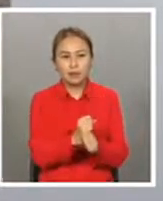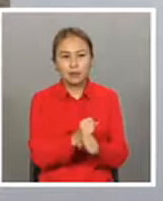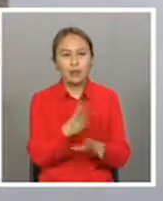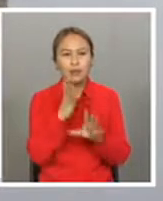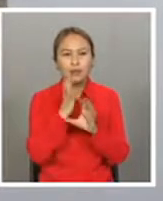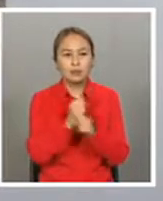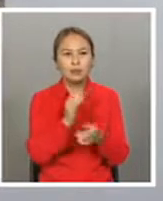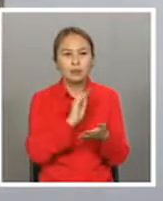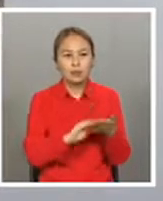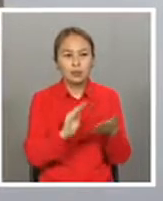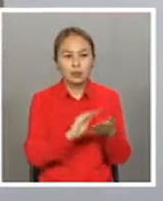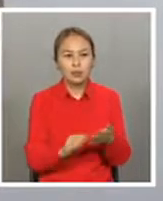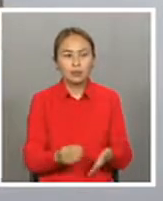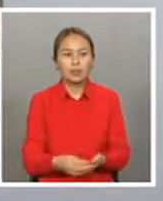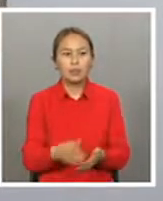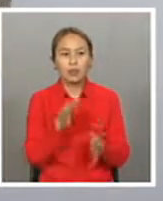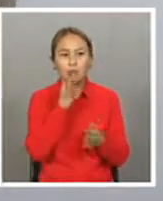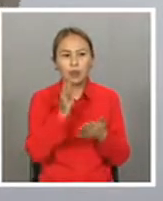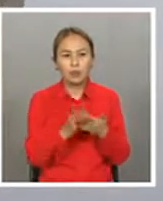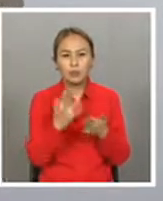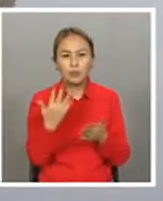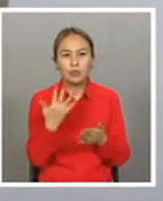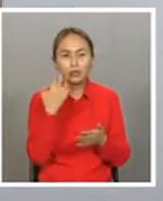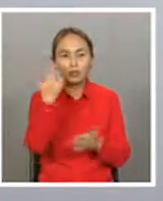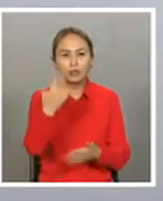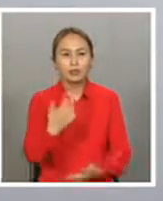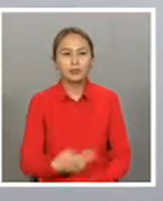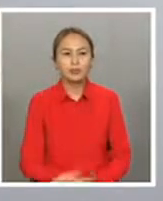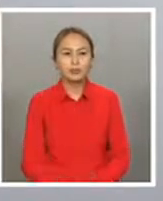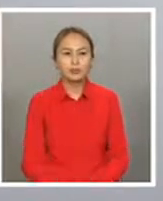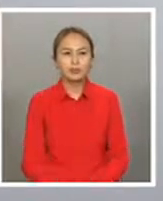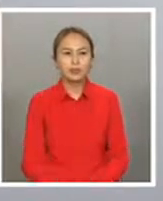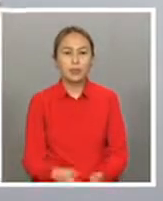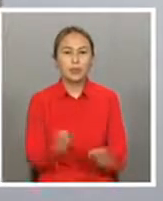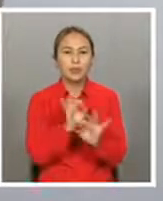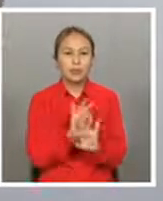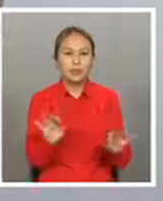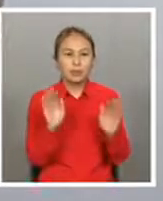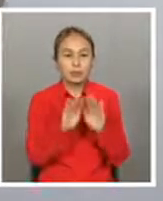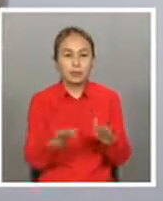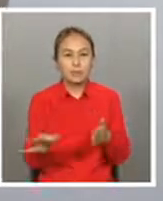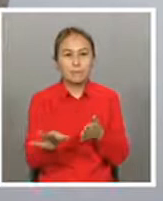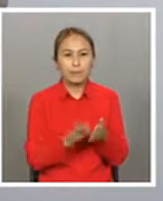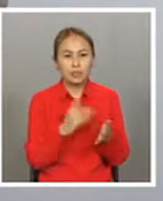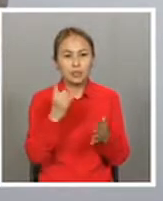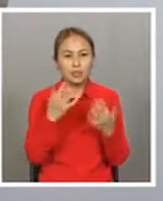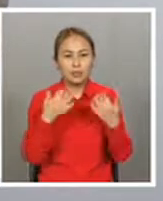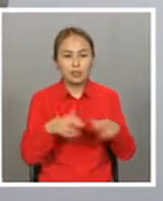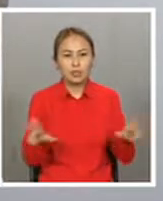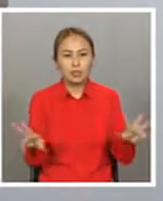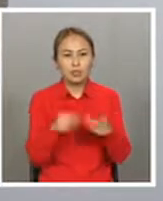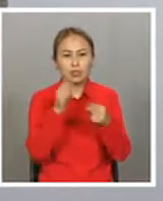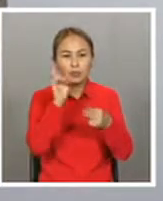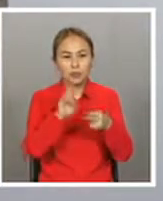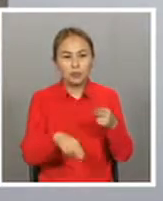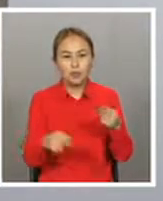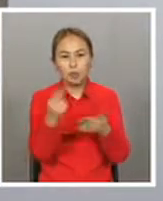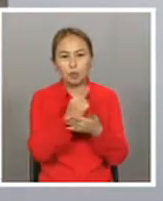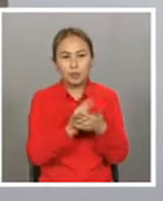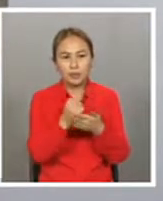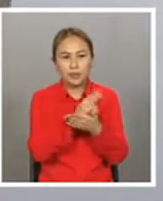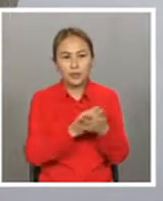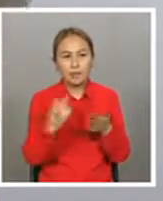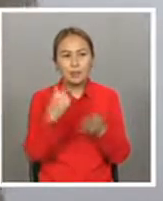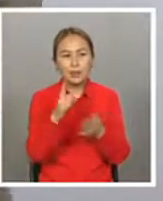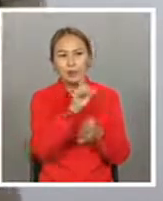Қысқартып жазайық. Жауабы 5-тен 3. Жақсы балалар, бірінші есепті сәтті аяқтадық. Демек суретіміздің бір